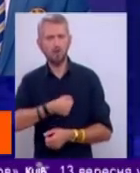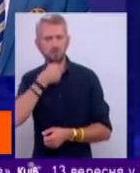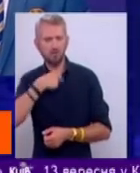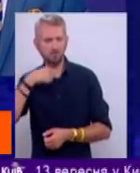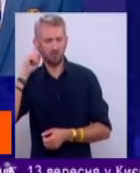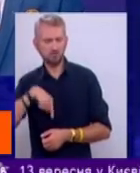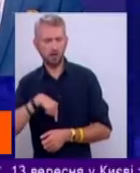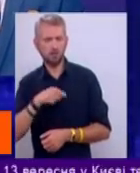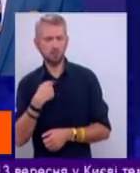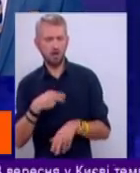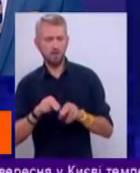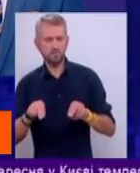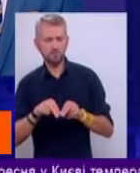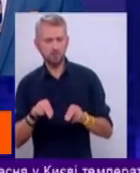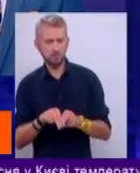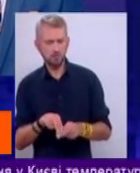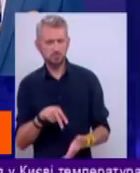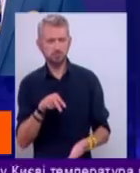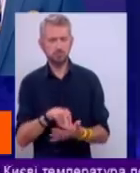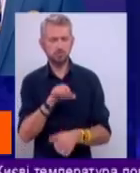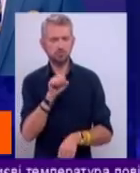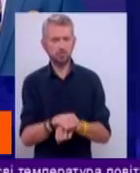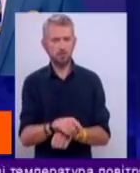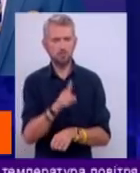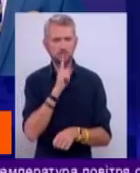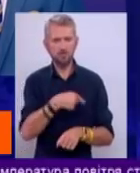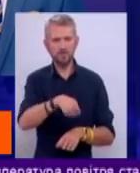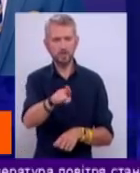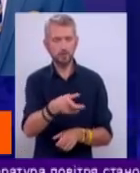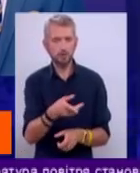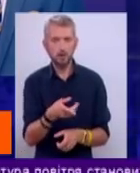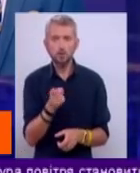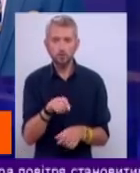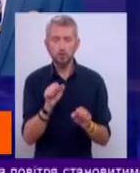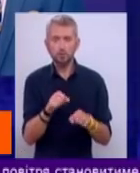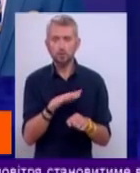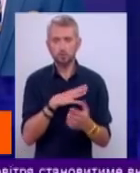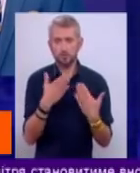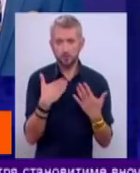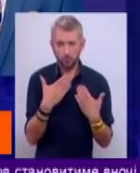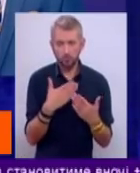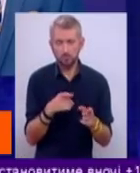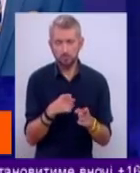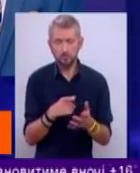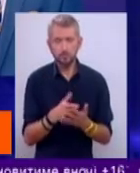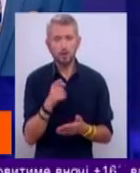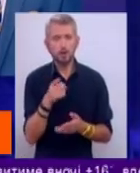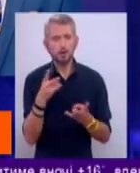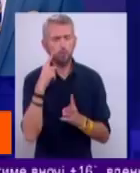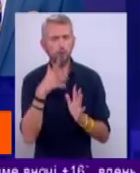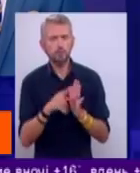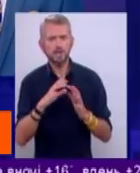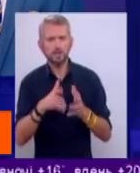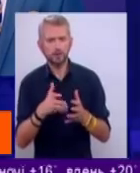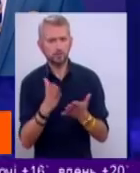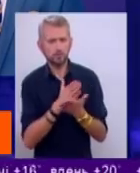знаю, тим більше я вчитель, встати, мовчати, вийде звідси, звичайно, тоді можна встановити відносини. Але треба розуміти їхній світ. Їхній світ